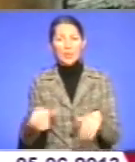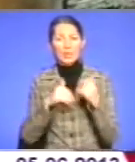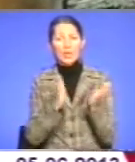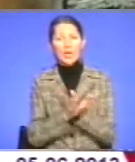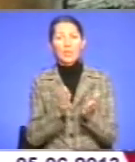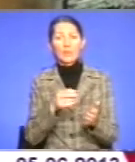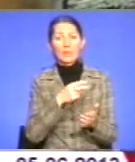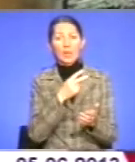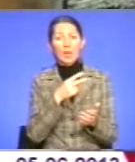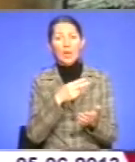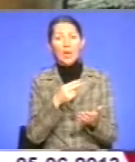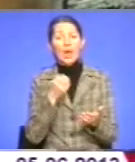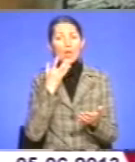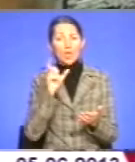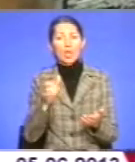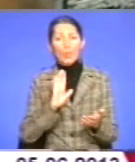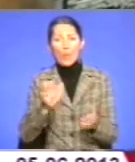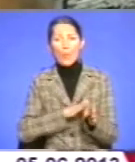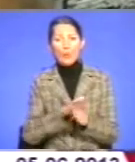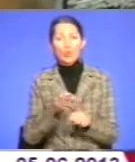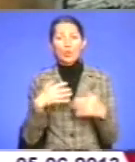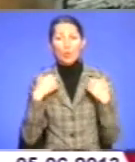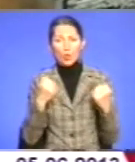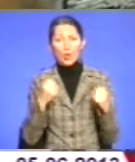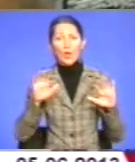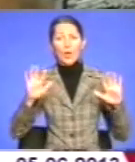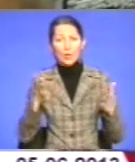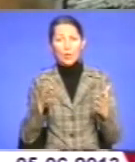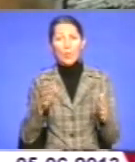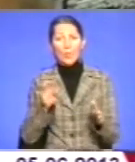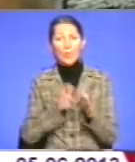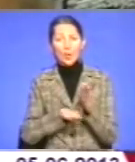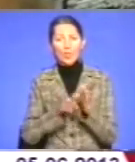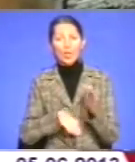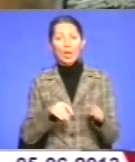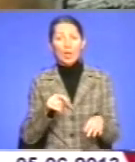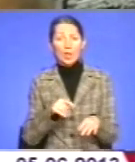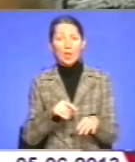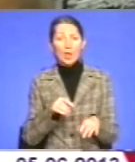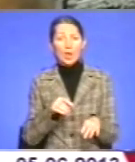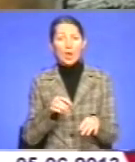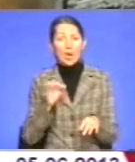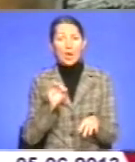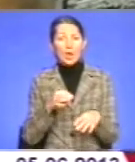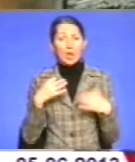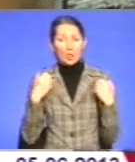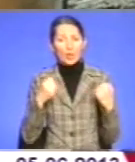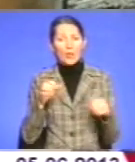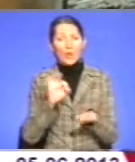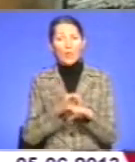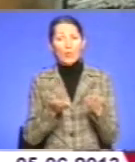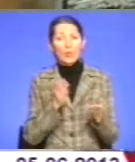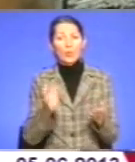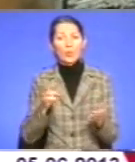фоні повного здоров'я раптове погіршення самопочуття хворого. Можуть появлятися також м'язові